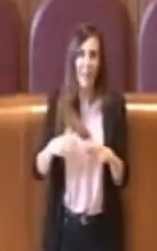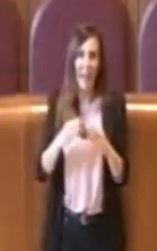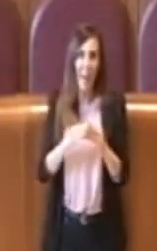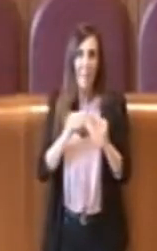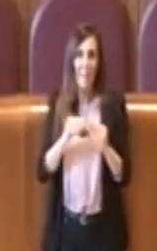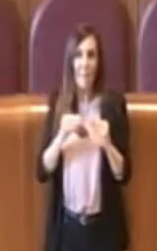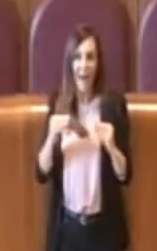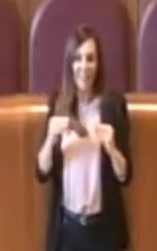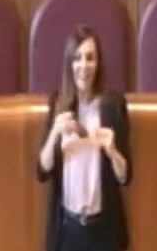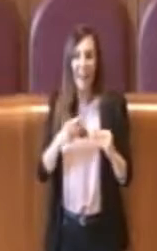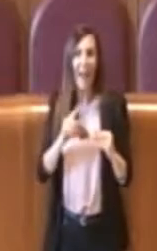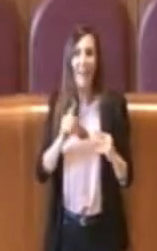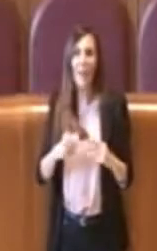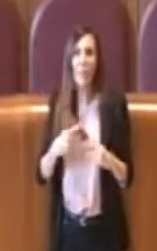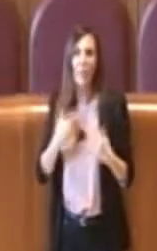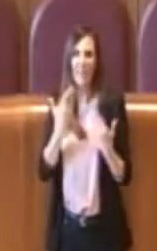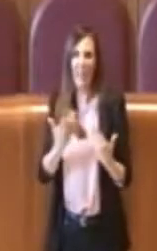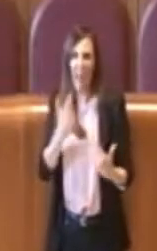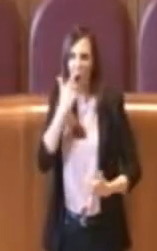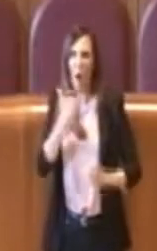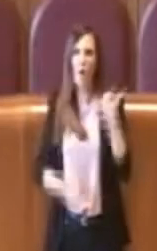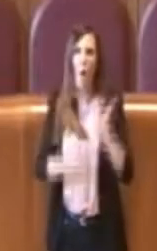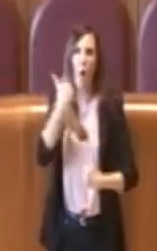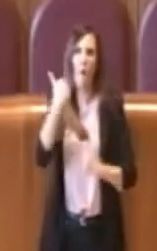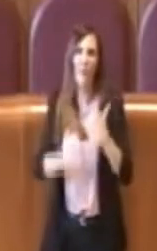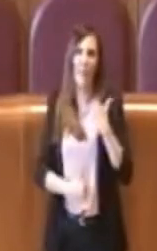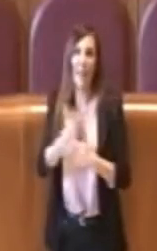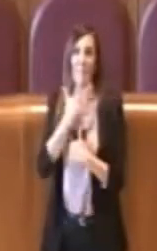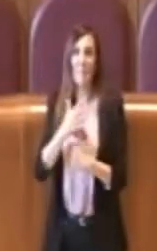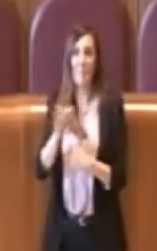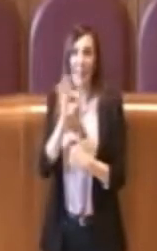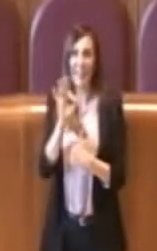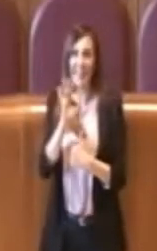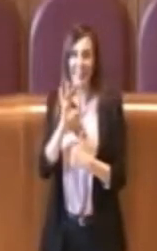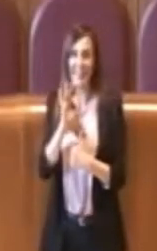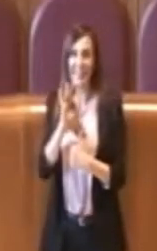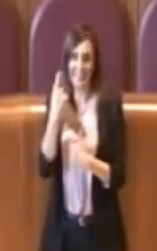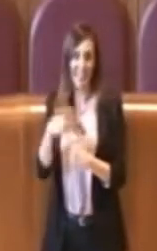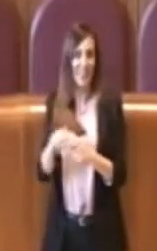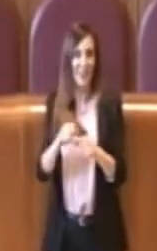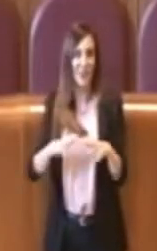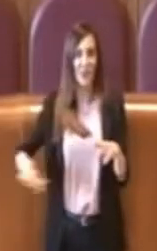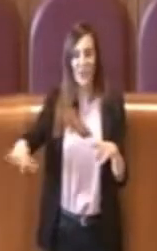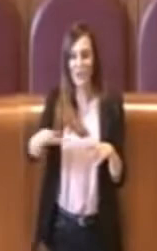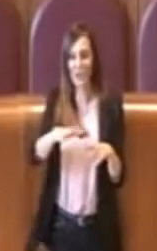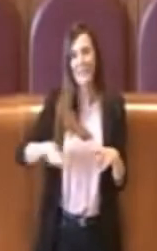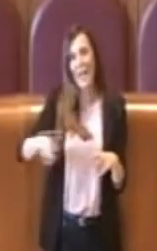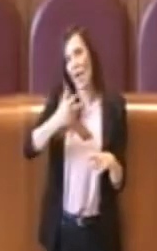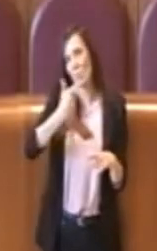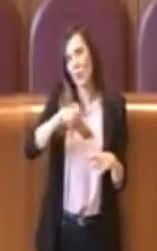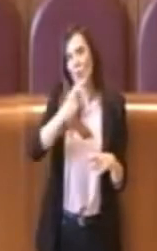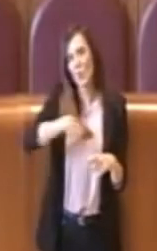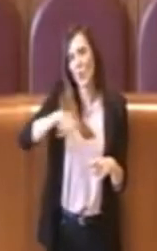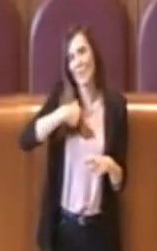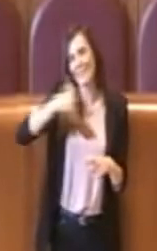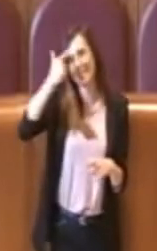la bellezza di Roma, che è insomma una delle città più belle al mondo, questo lo sappiamo,